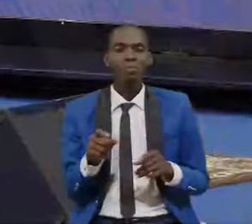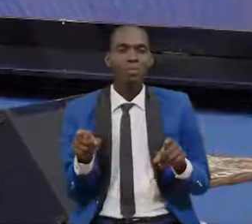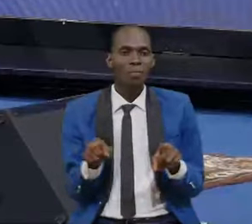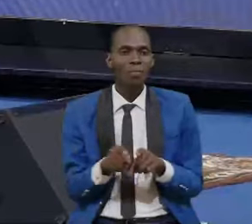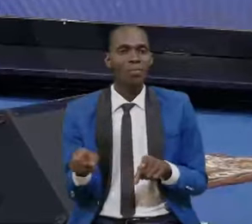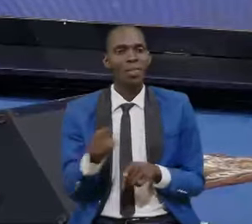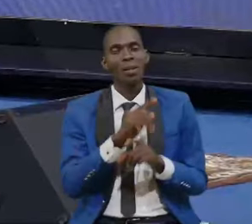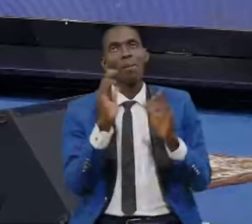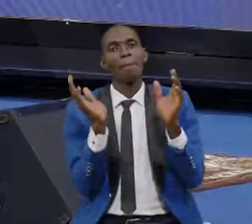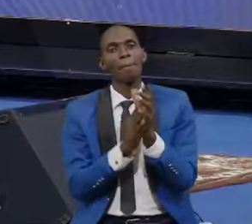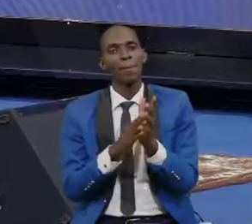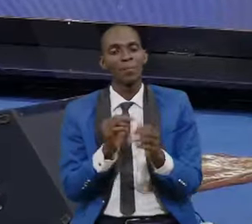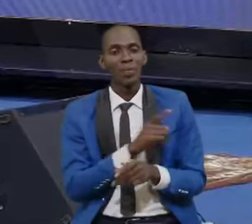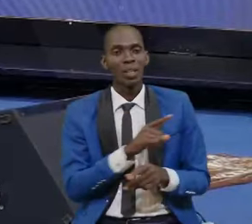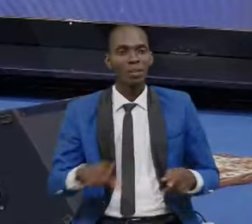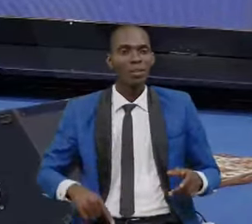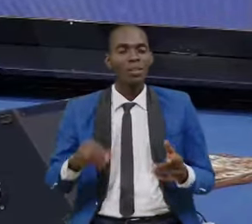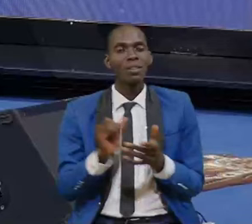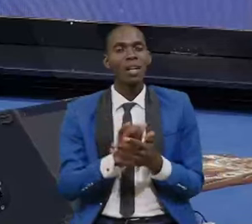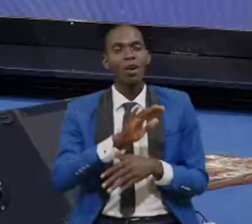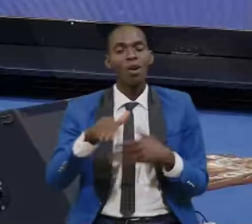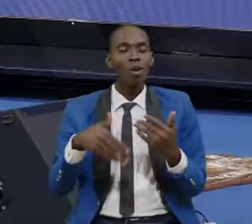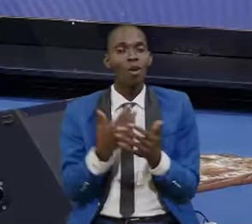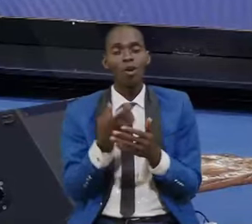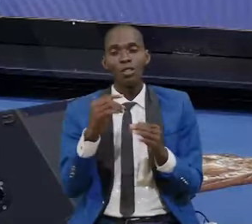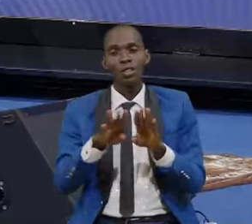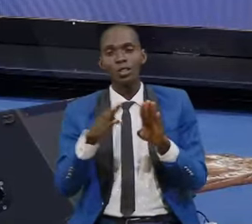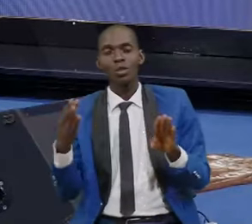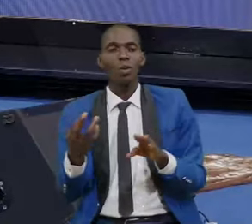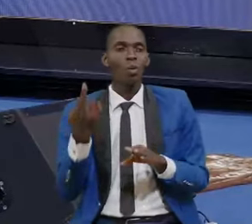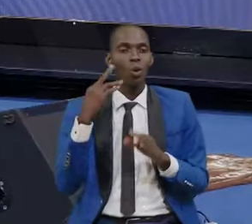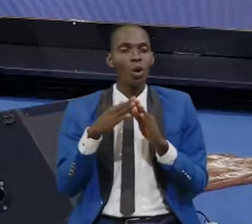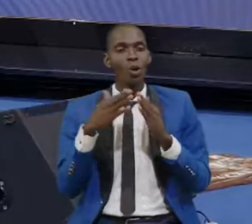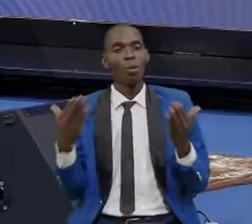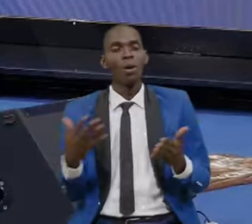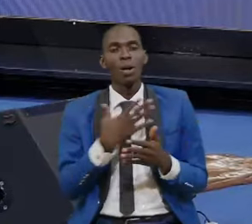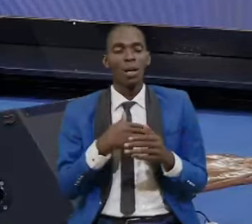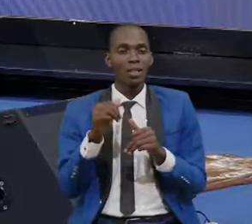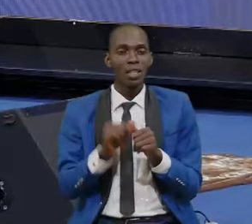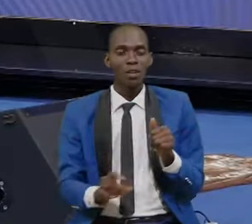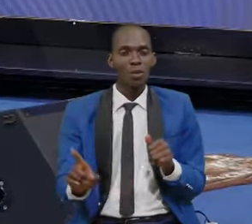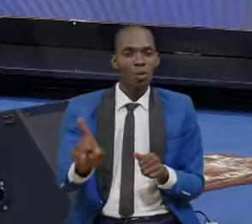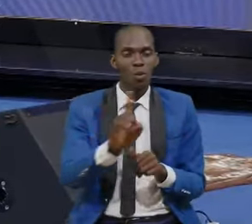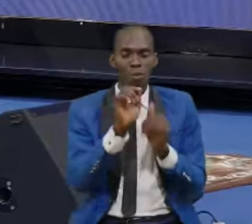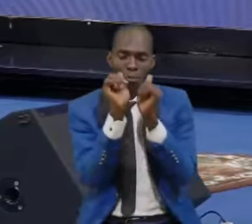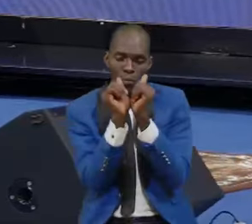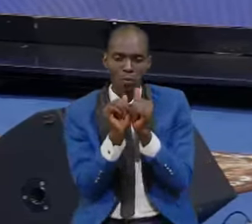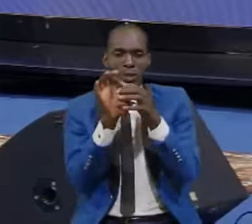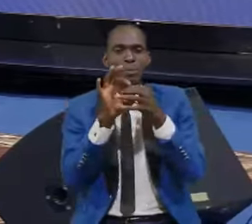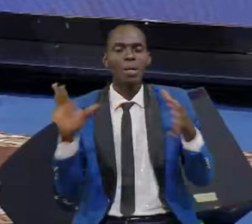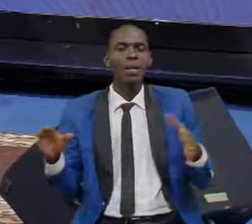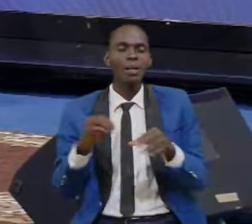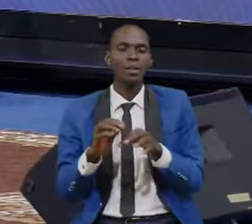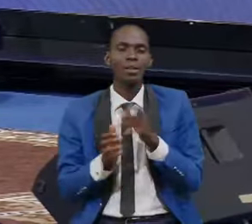Ils ont loué Dieu pour que toutes les portes s'ouvrent et les liens de tous furent